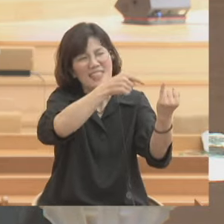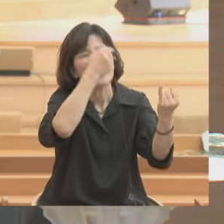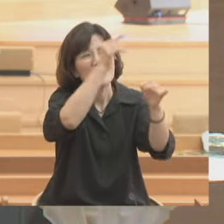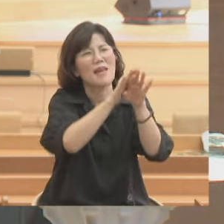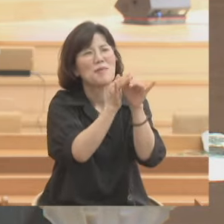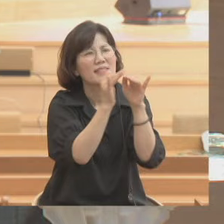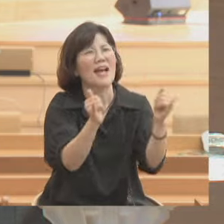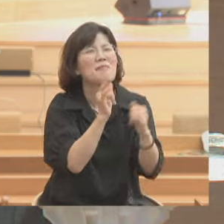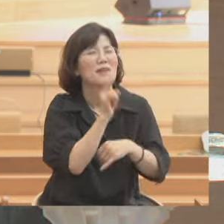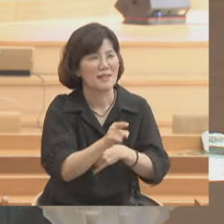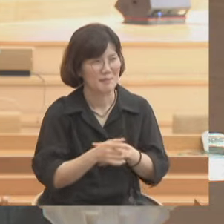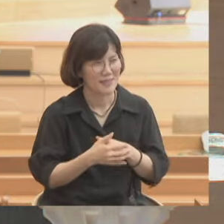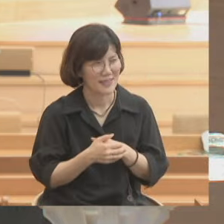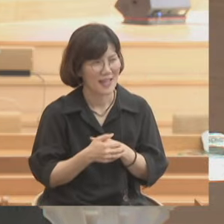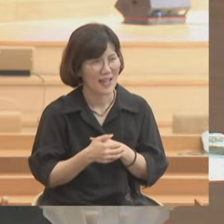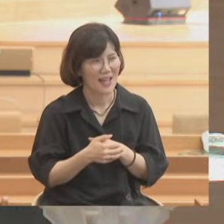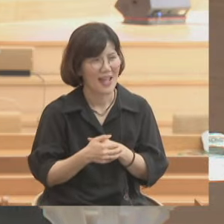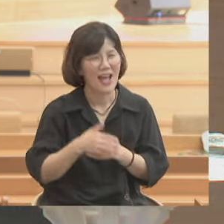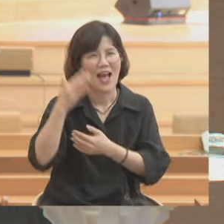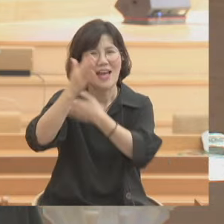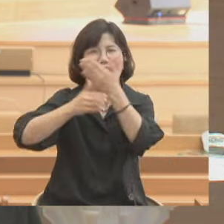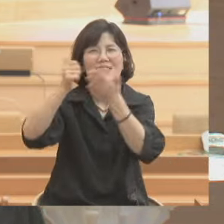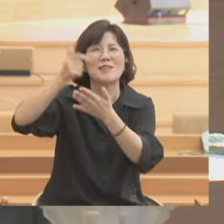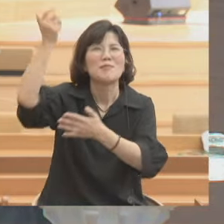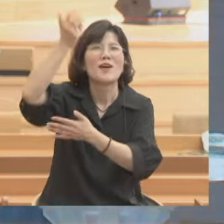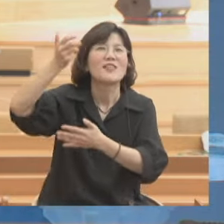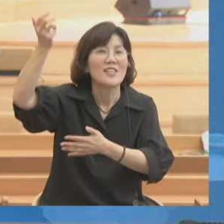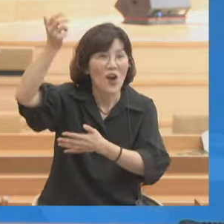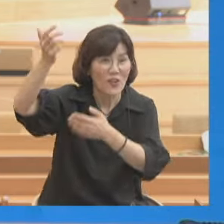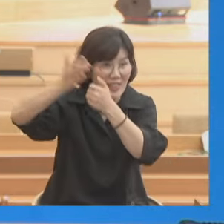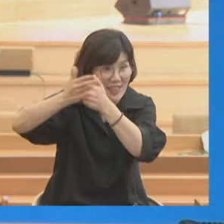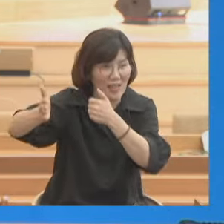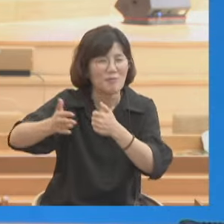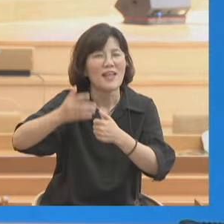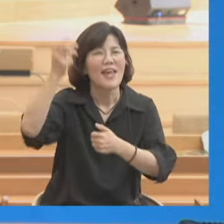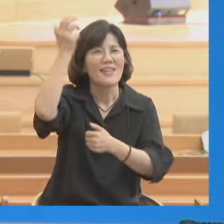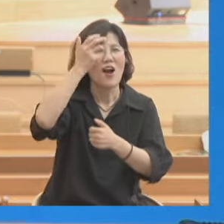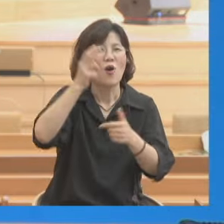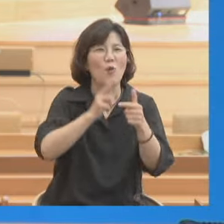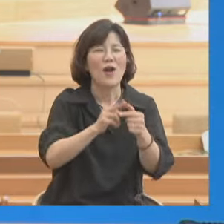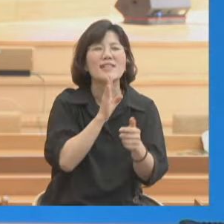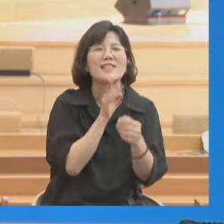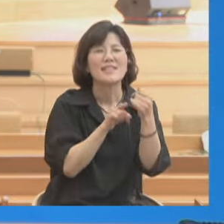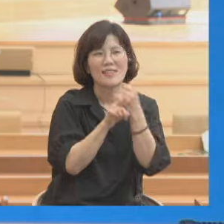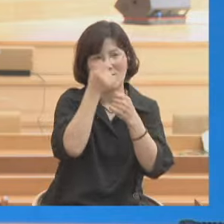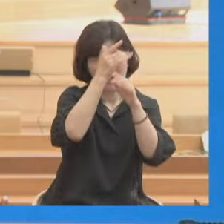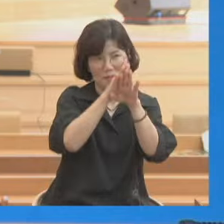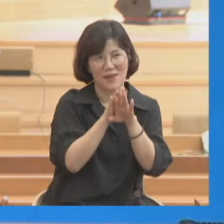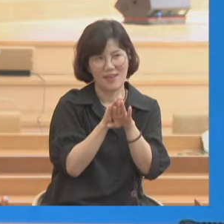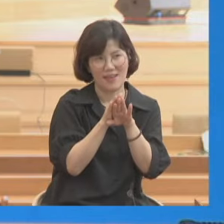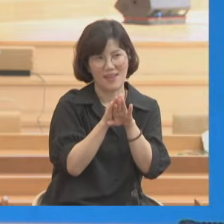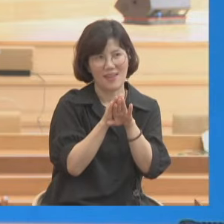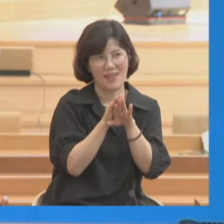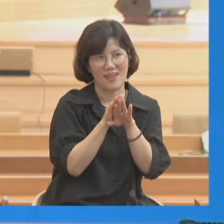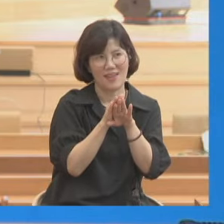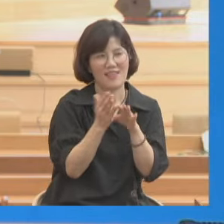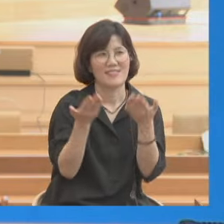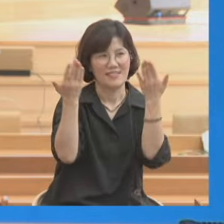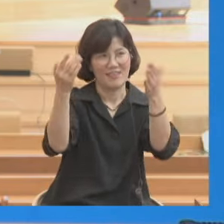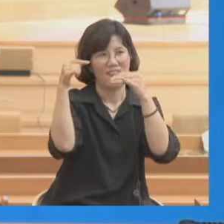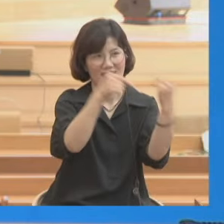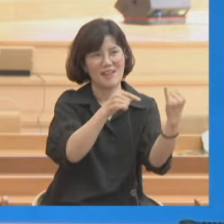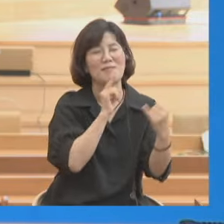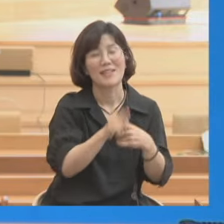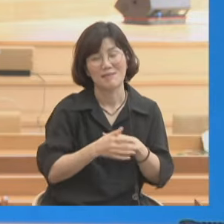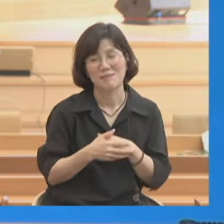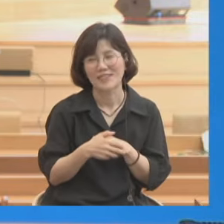예배자이다. 하나님은 영이시니 예배하는 자가 영과 진리로 예배할 지니라. 할렐루야.